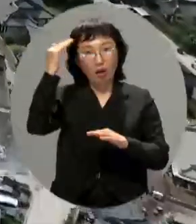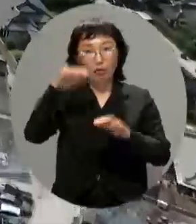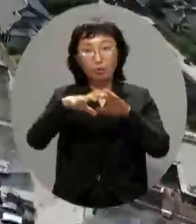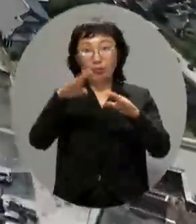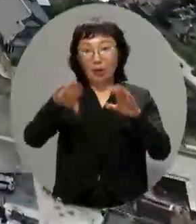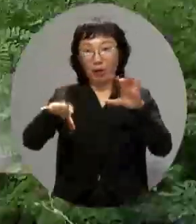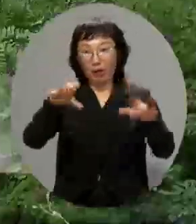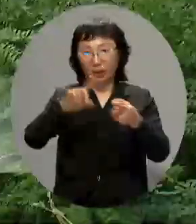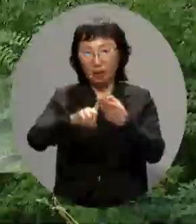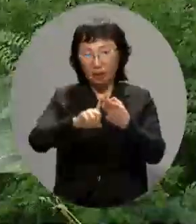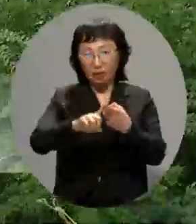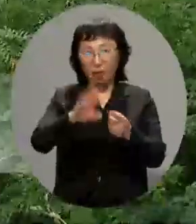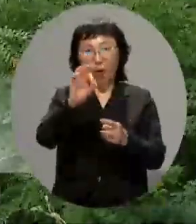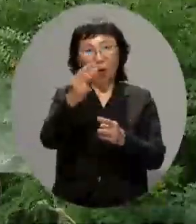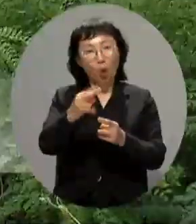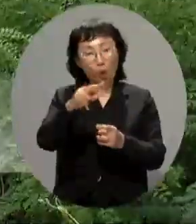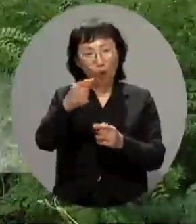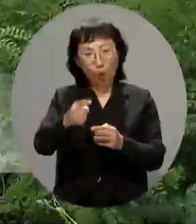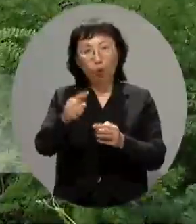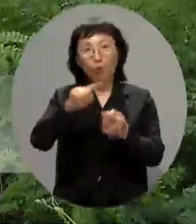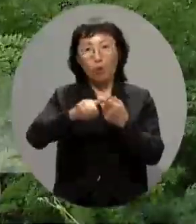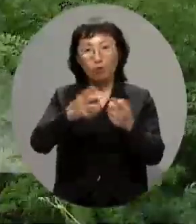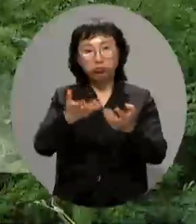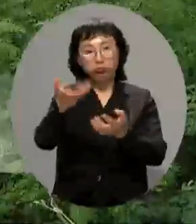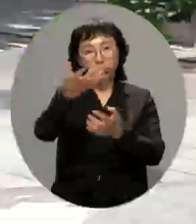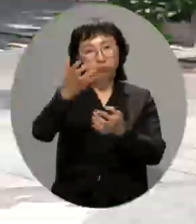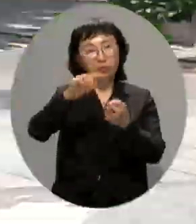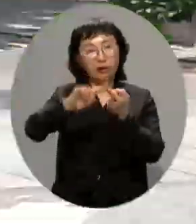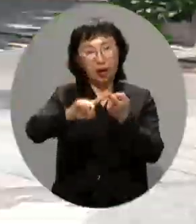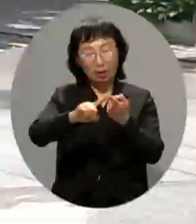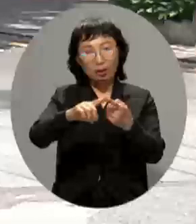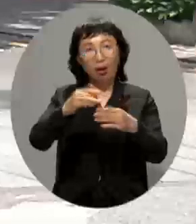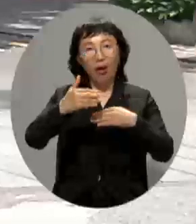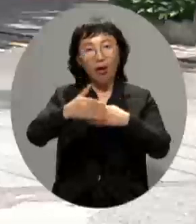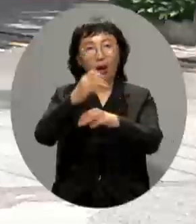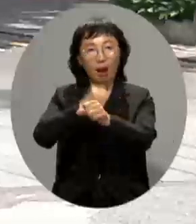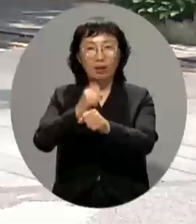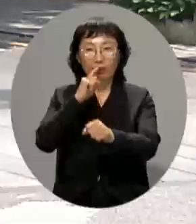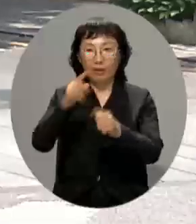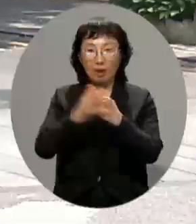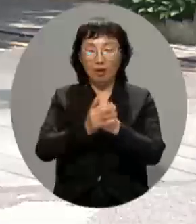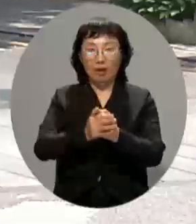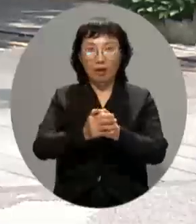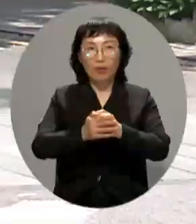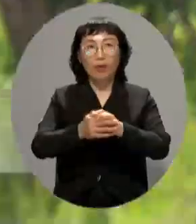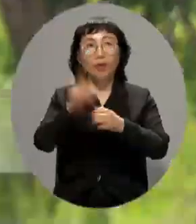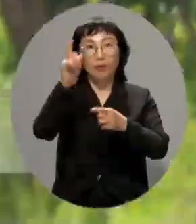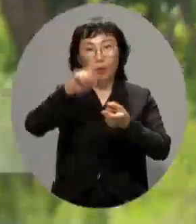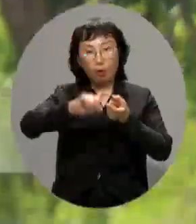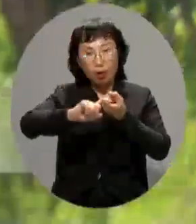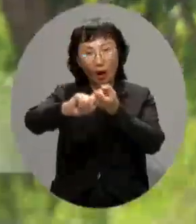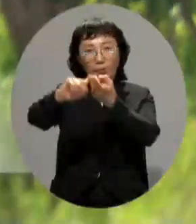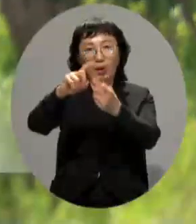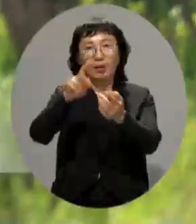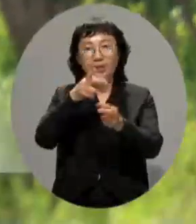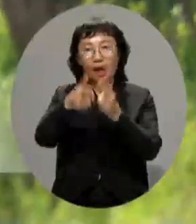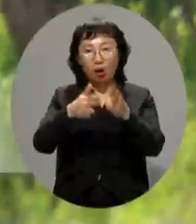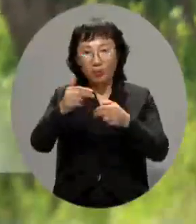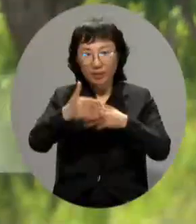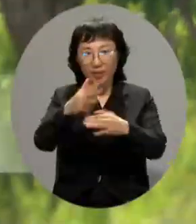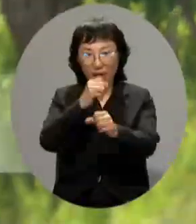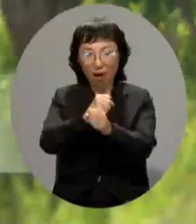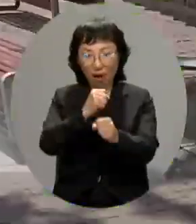제한 완화를 추진하겠다고 밝혔습니다. 선거 공약인 한옥마을 케이블카 사업도 진행하고